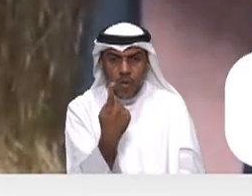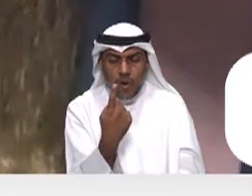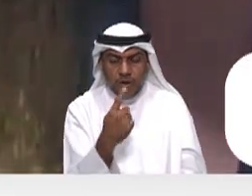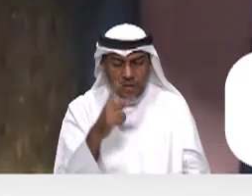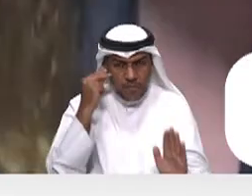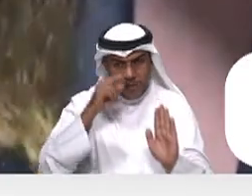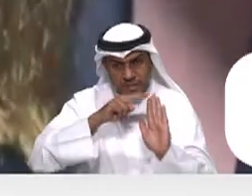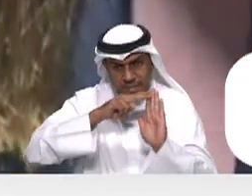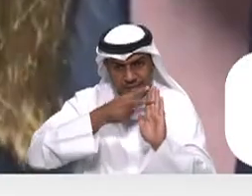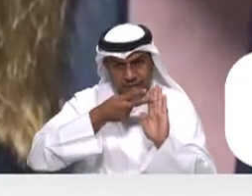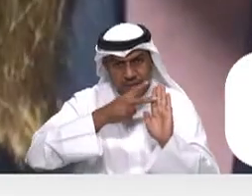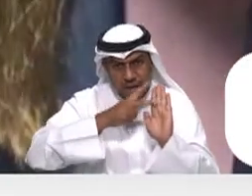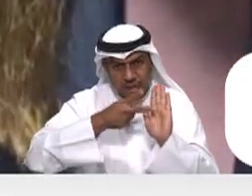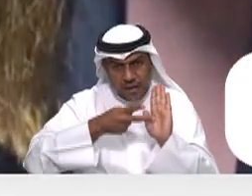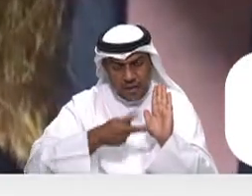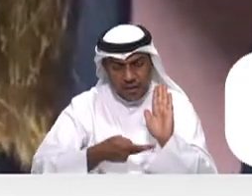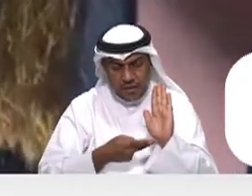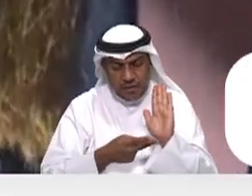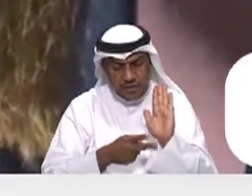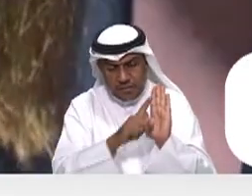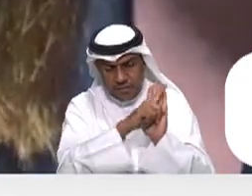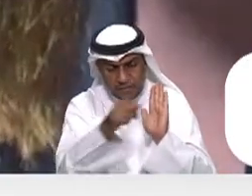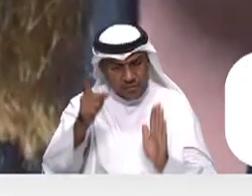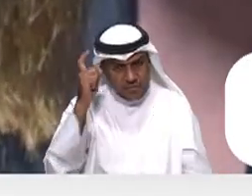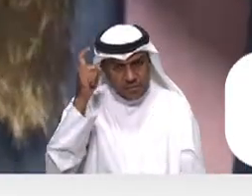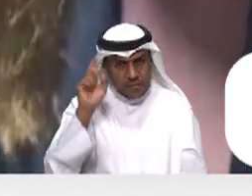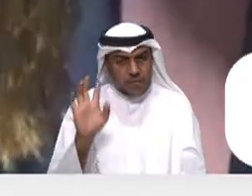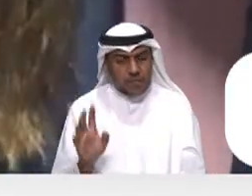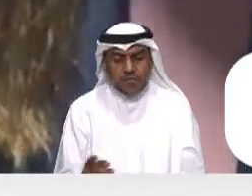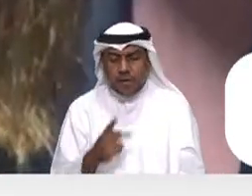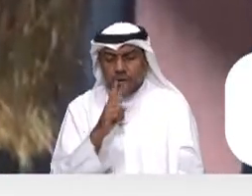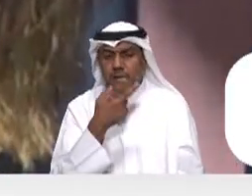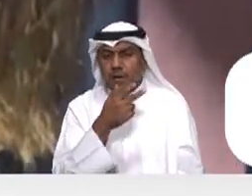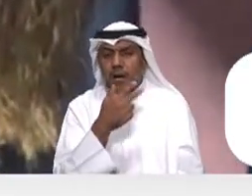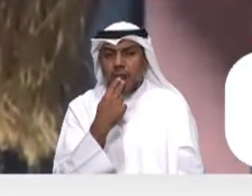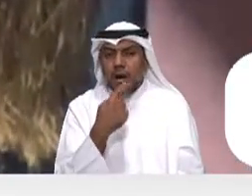سمعنا أيضا قبل وصول الأمين العام،